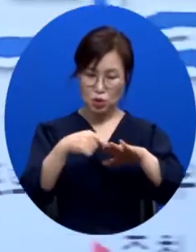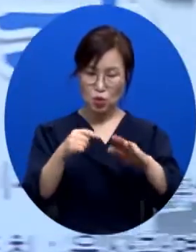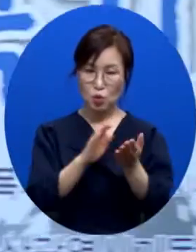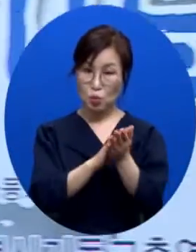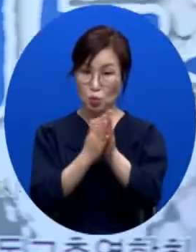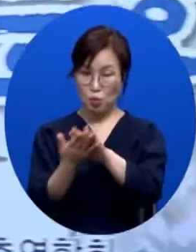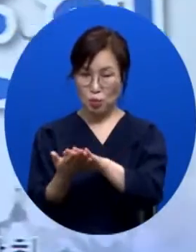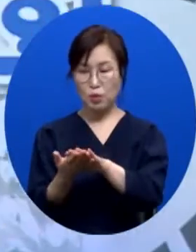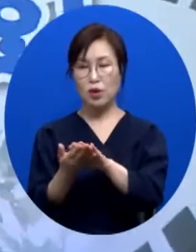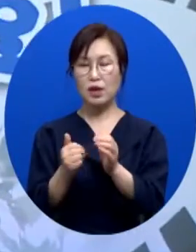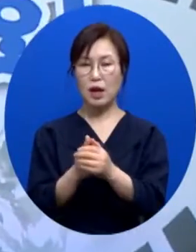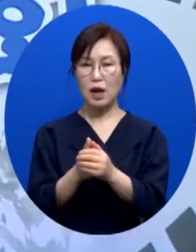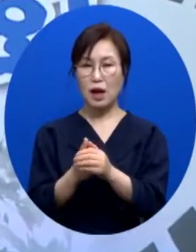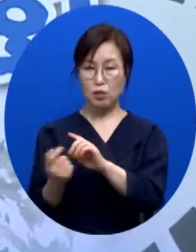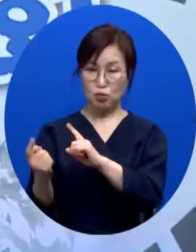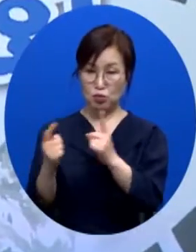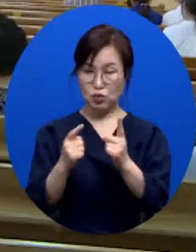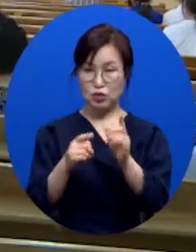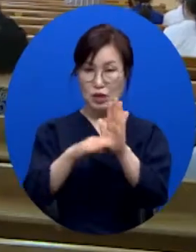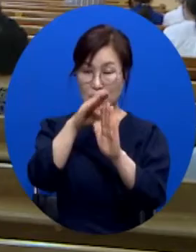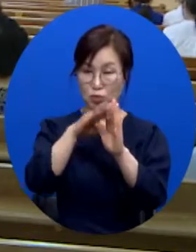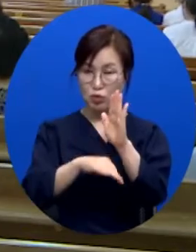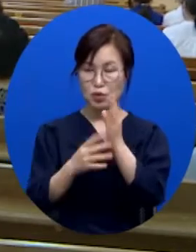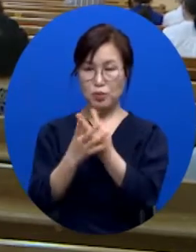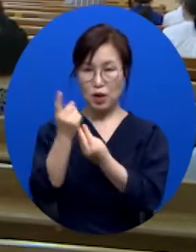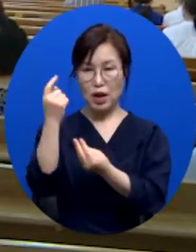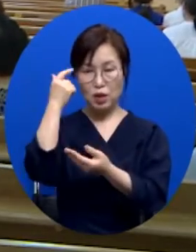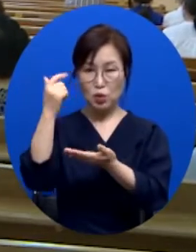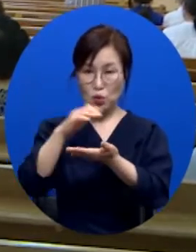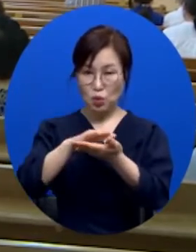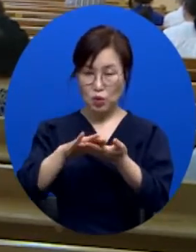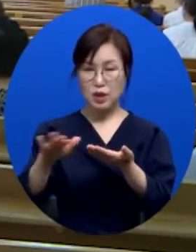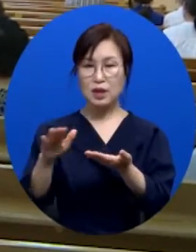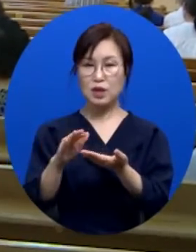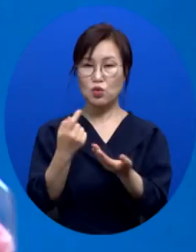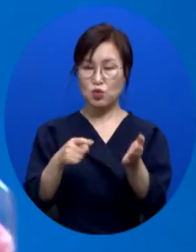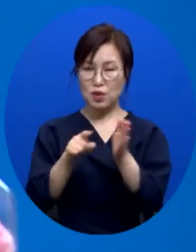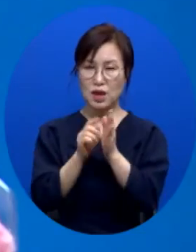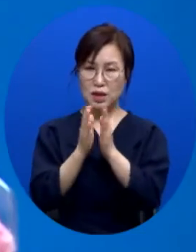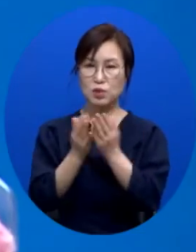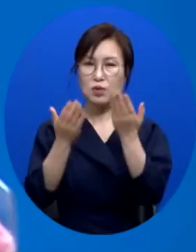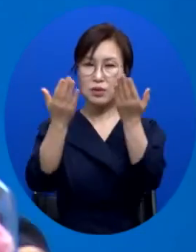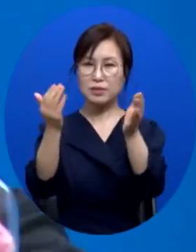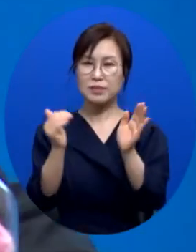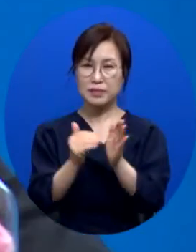한국교회 부 남북의 평화 통일과 세계 선교를 위해 기도했습니다